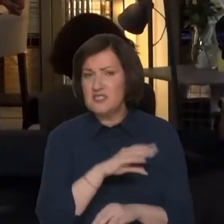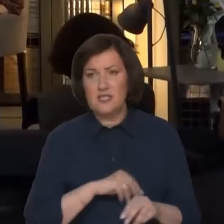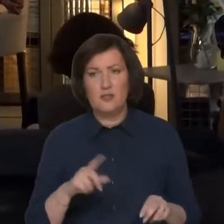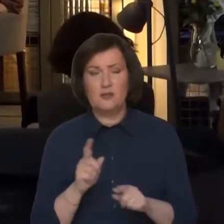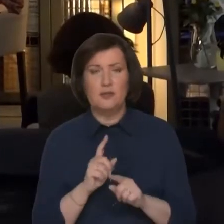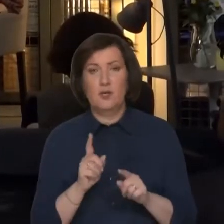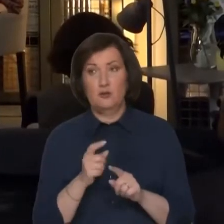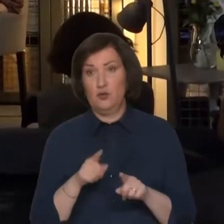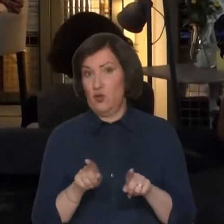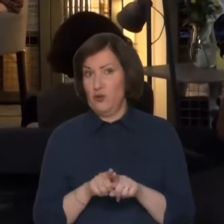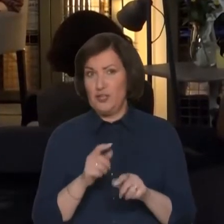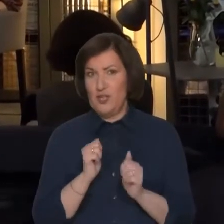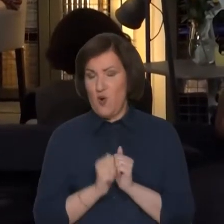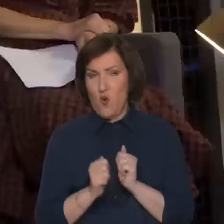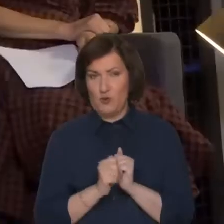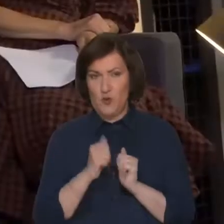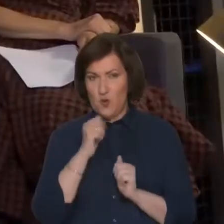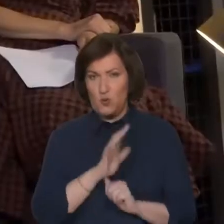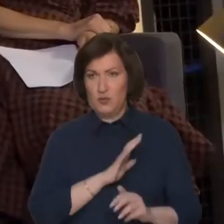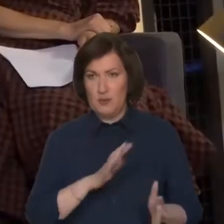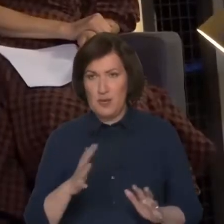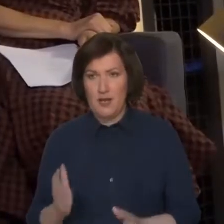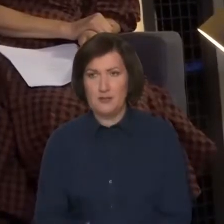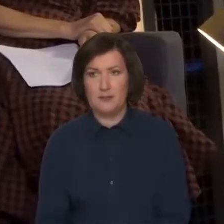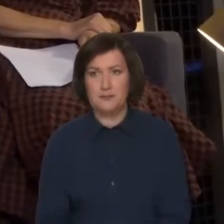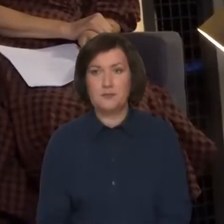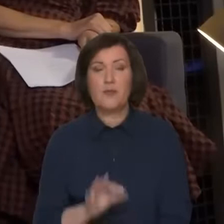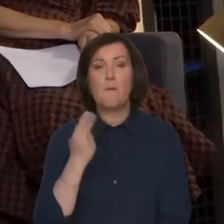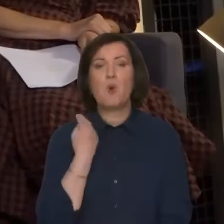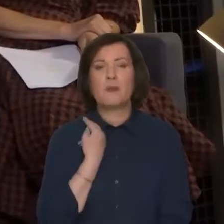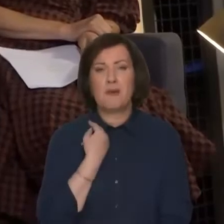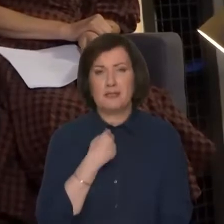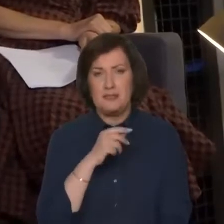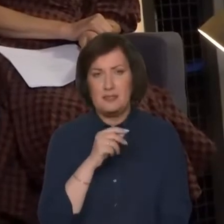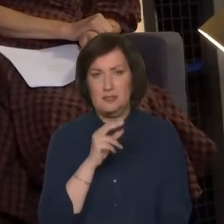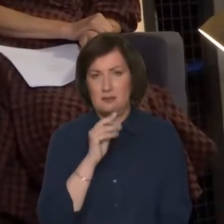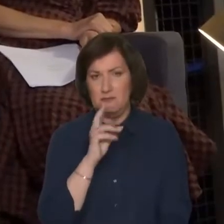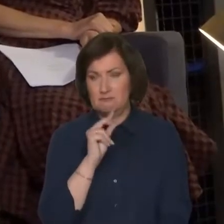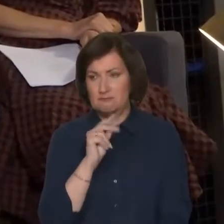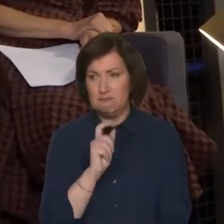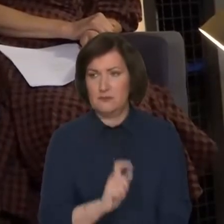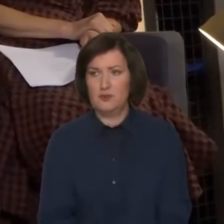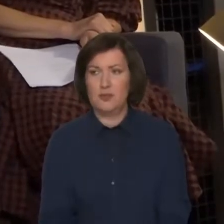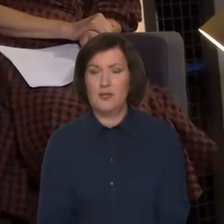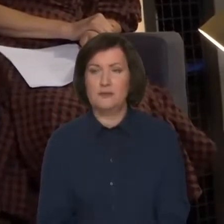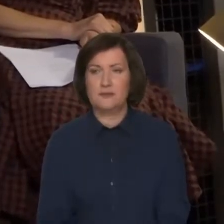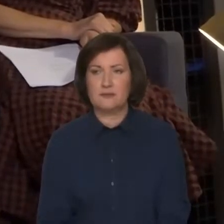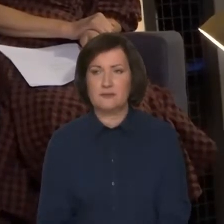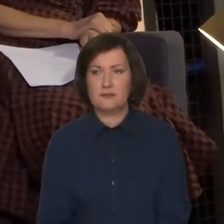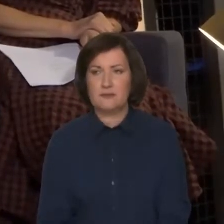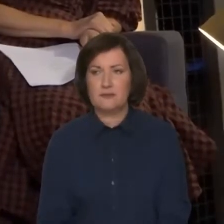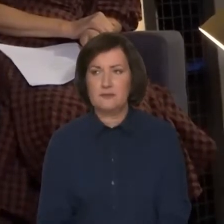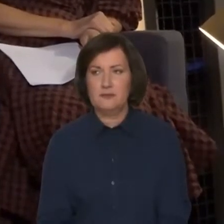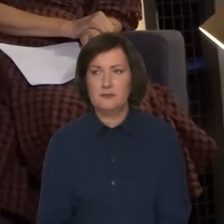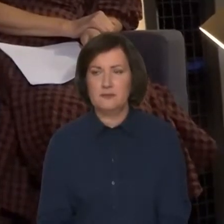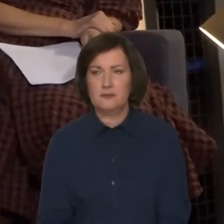що теж не кожного року трапляється. Alles Schwarzstreichen und ein Aerial Artist läuft mit reflektierender Neonfarbe an den Schuhen an den Wänden